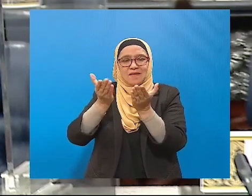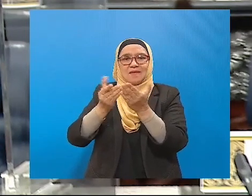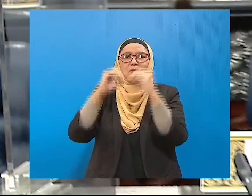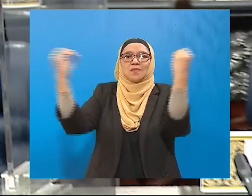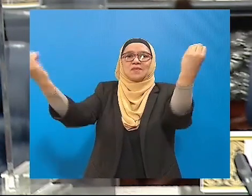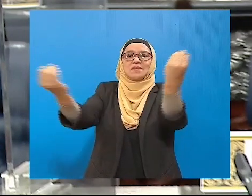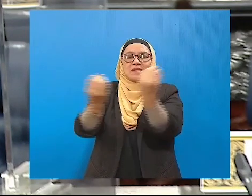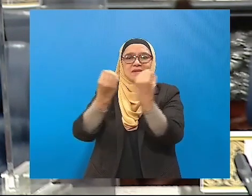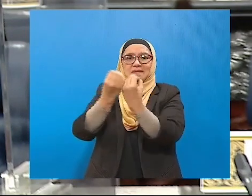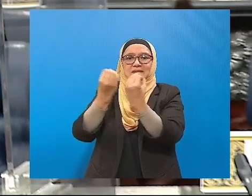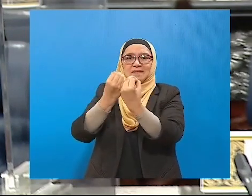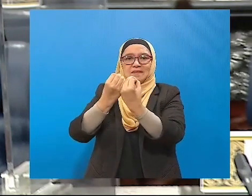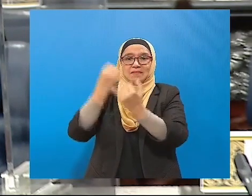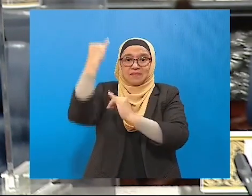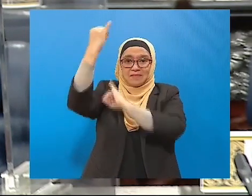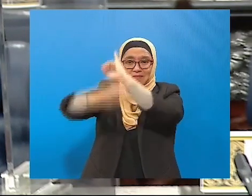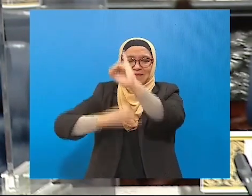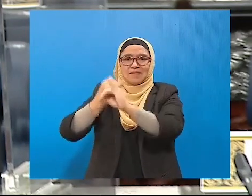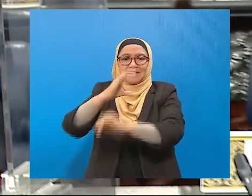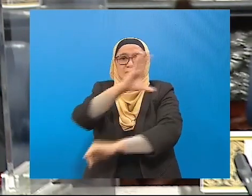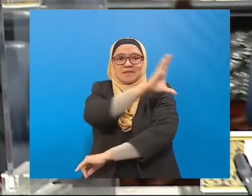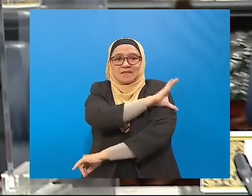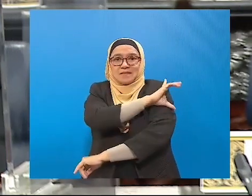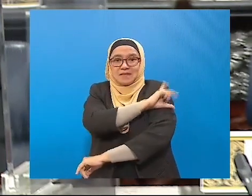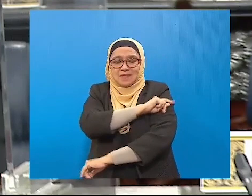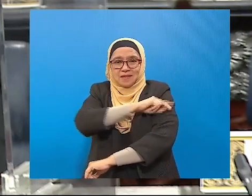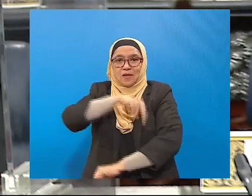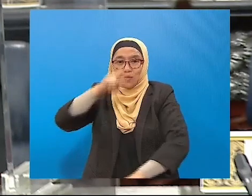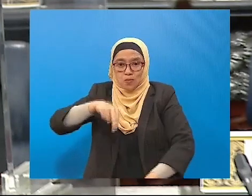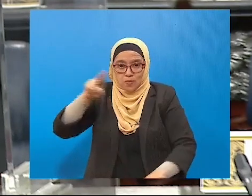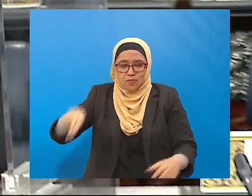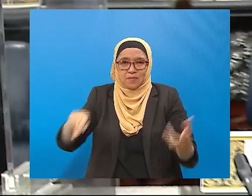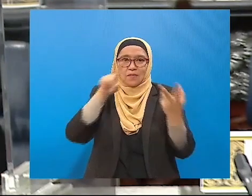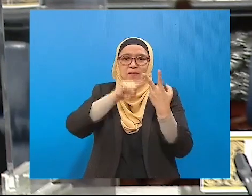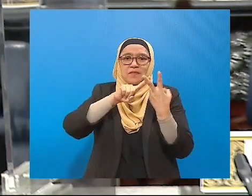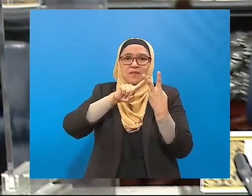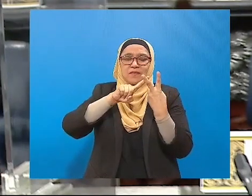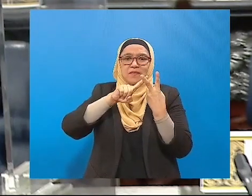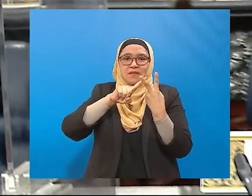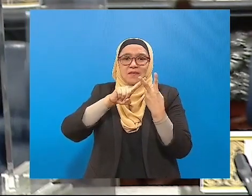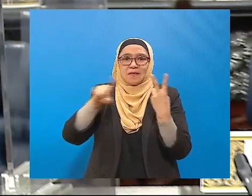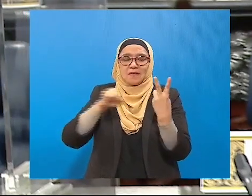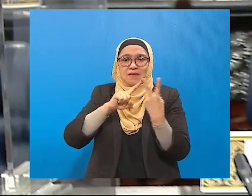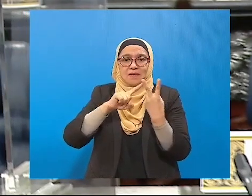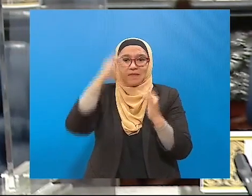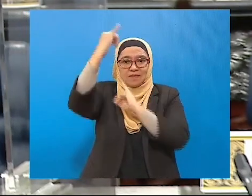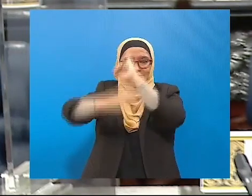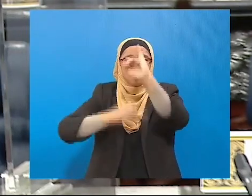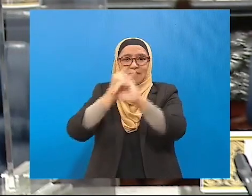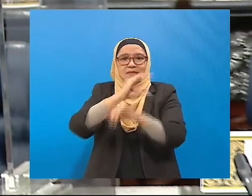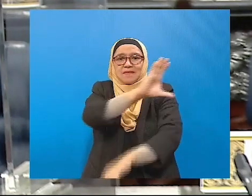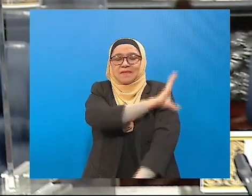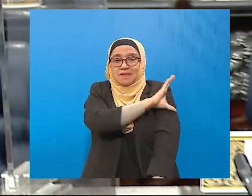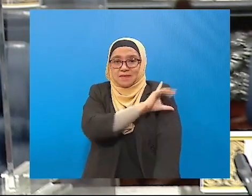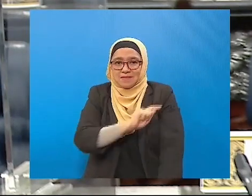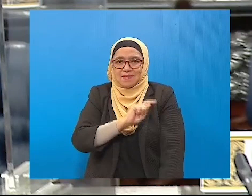antarabangsa, iaitu Pasukan Palang Merah Norway dan International Federation of Red Cross and Red Crescent,